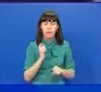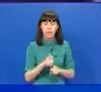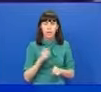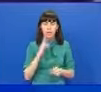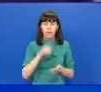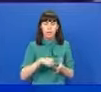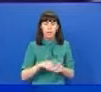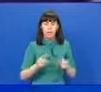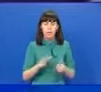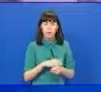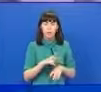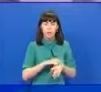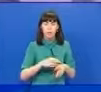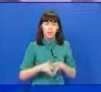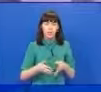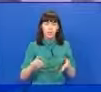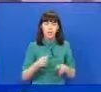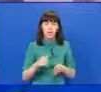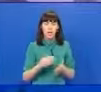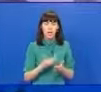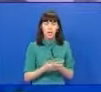Шымкентте ұсталды. Полиция анықтаған ақпарат бойынша